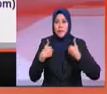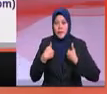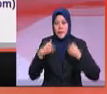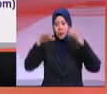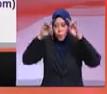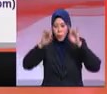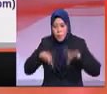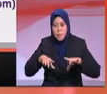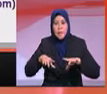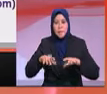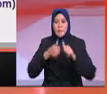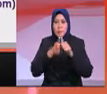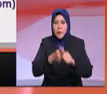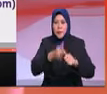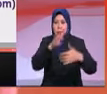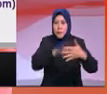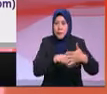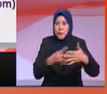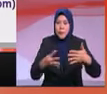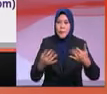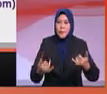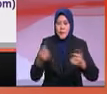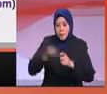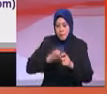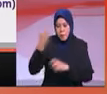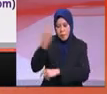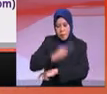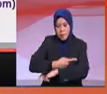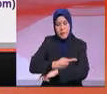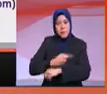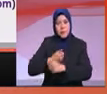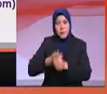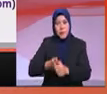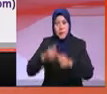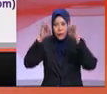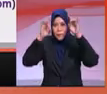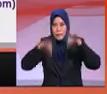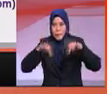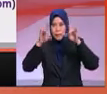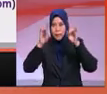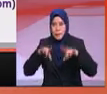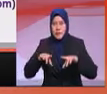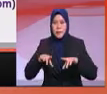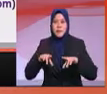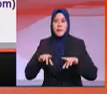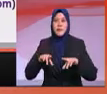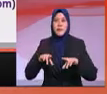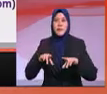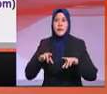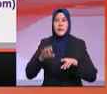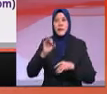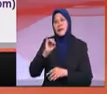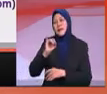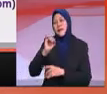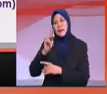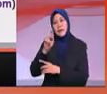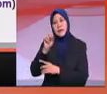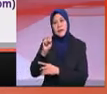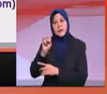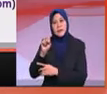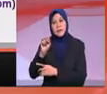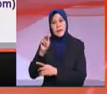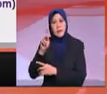saringan berkala, iaitu setiap hari kita laksanakan saringan Sentinel Influenza-like illness, iaitu kes-kes